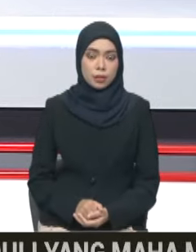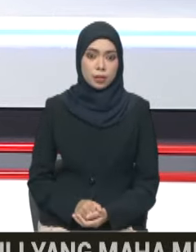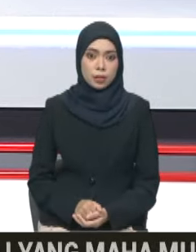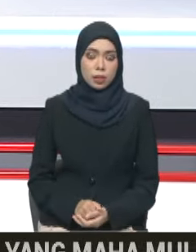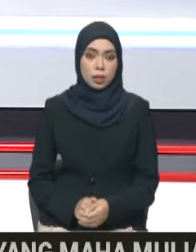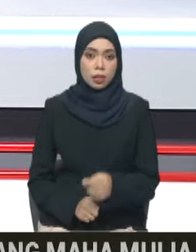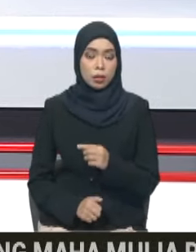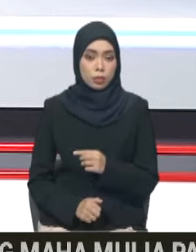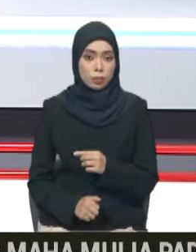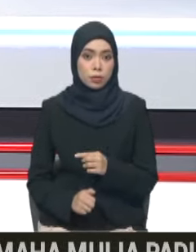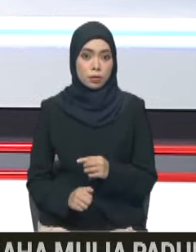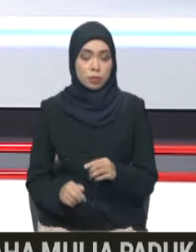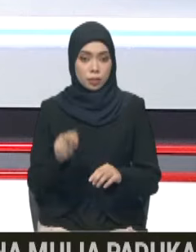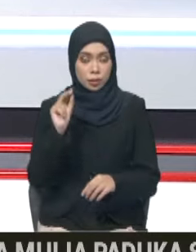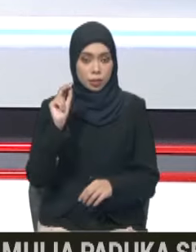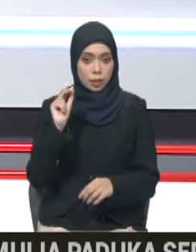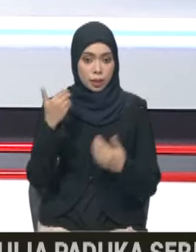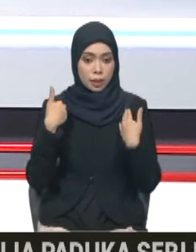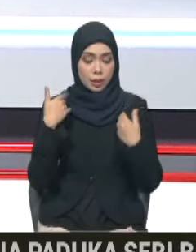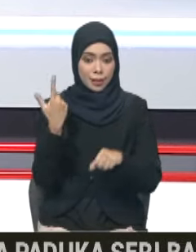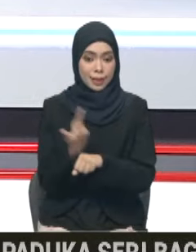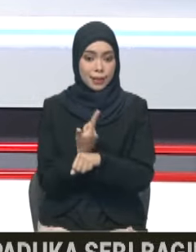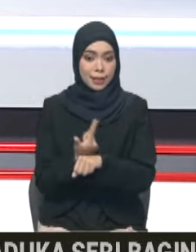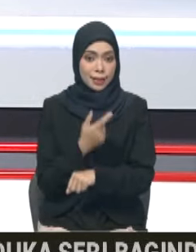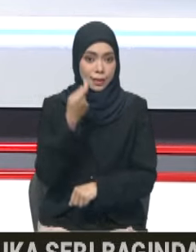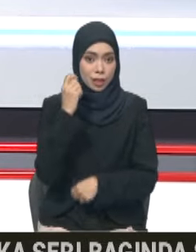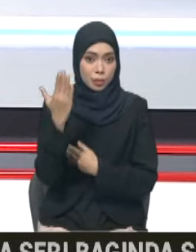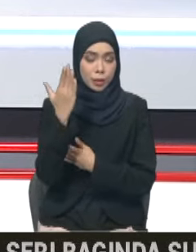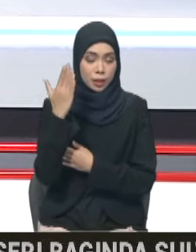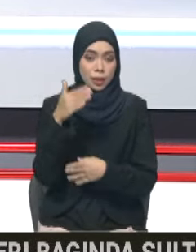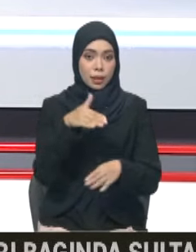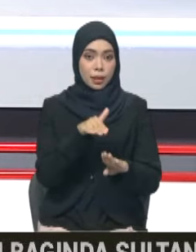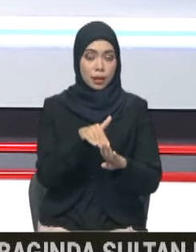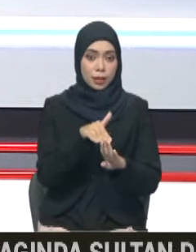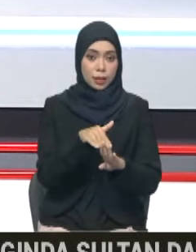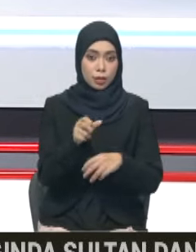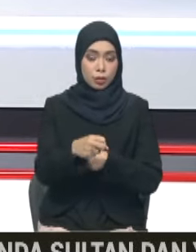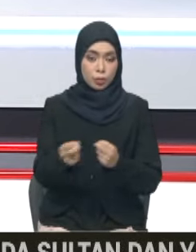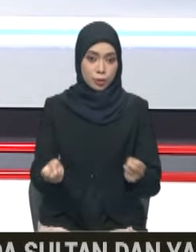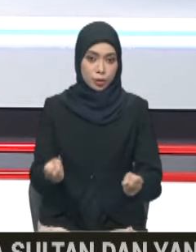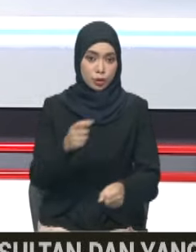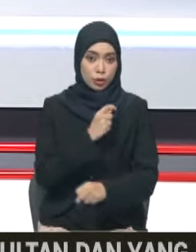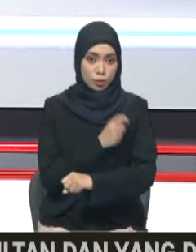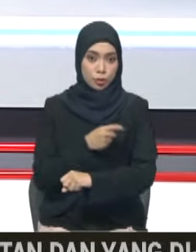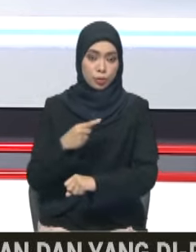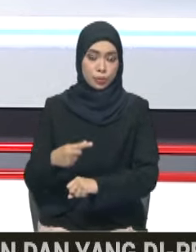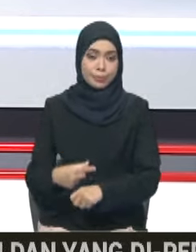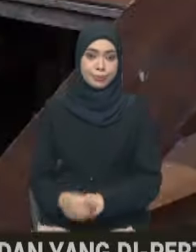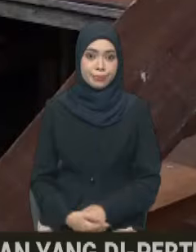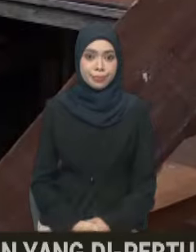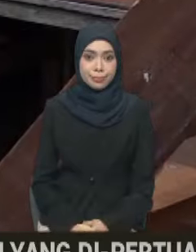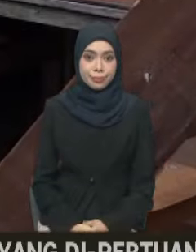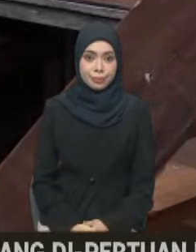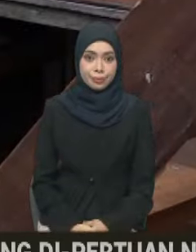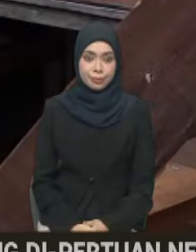penuh majlis tersebut diadakan pagi tadi di kawasan Padang Kompleks Dewan Kemasyarakatan Pekan Tutong.